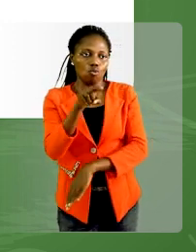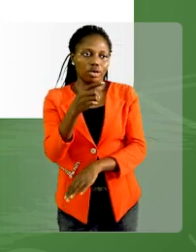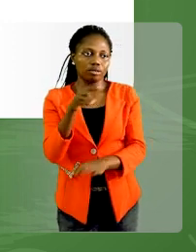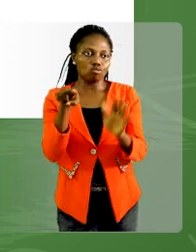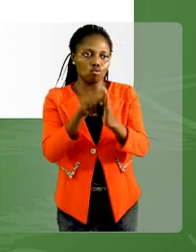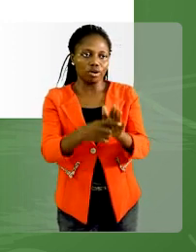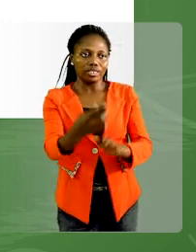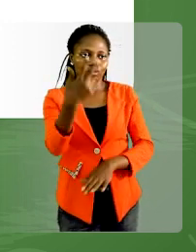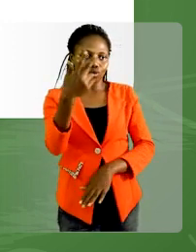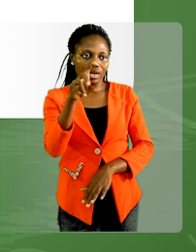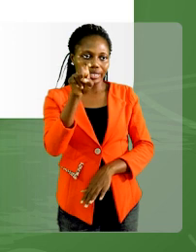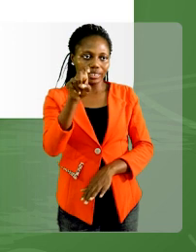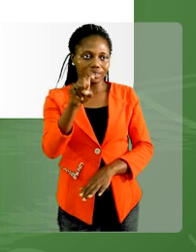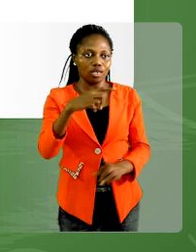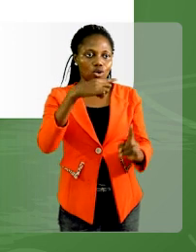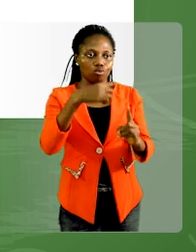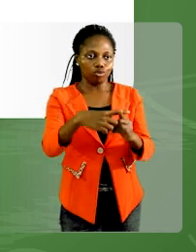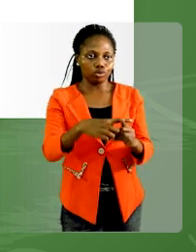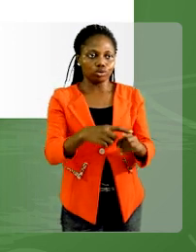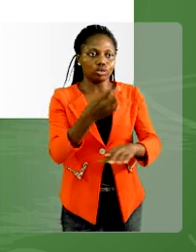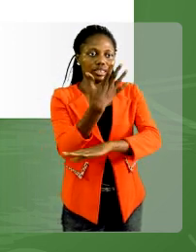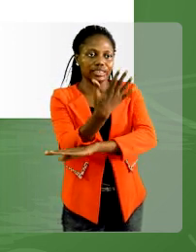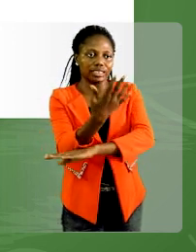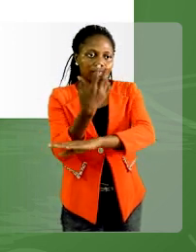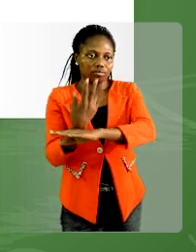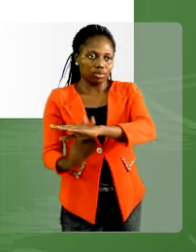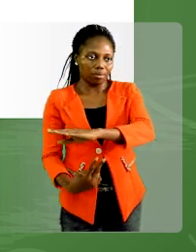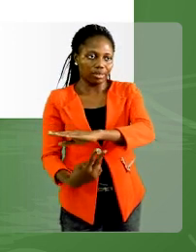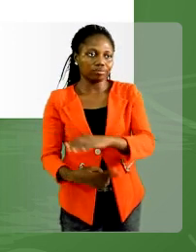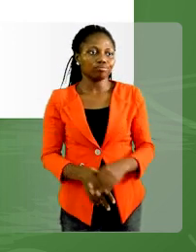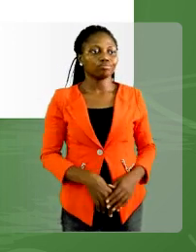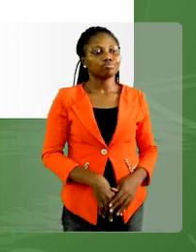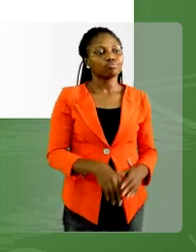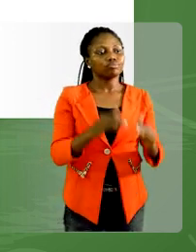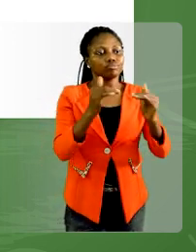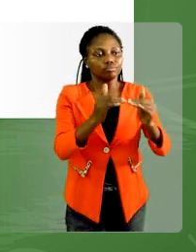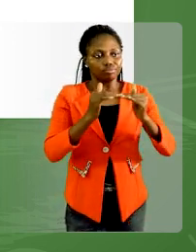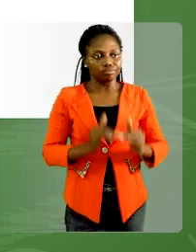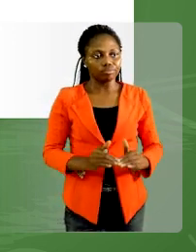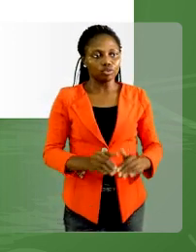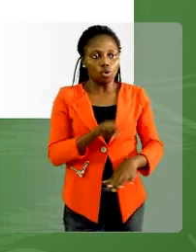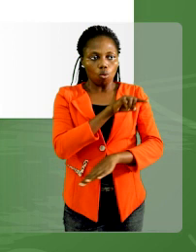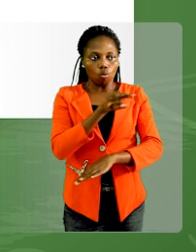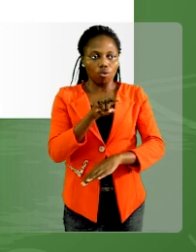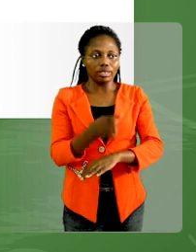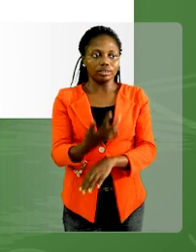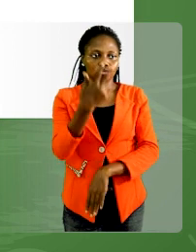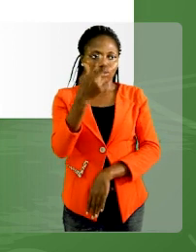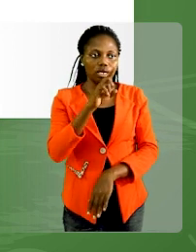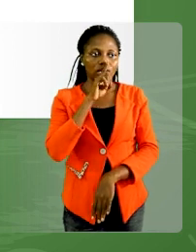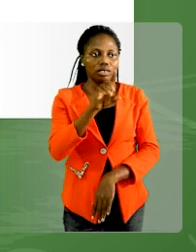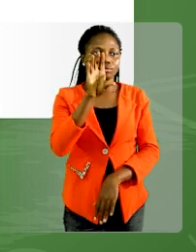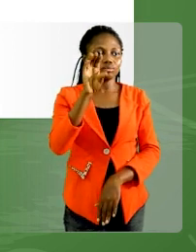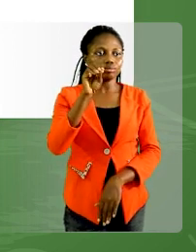est le coefficient directeur de la droite D et 5 demi est l'ordonnée à l'origine de la droite